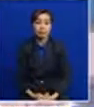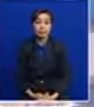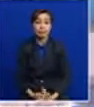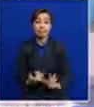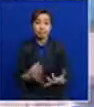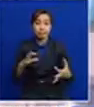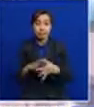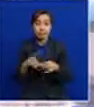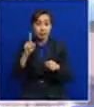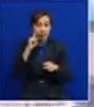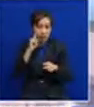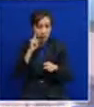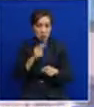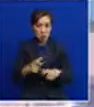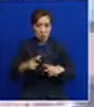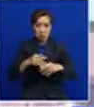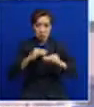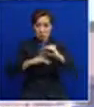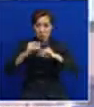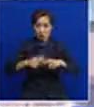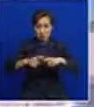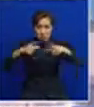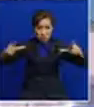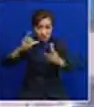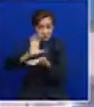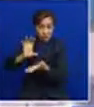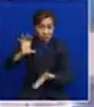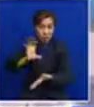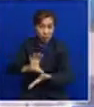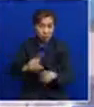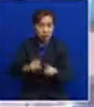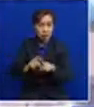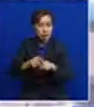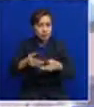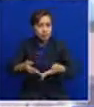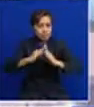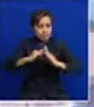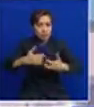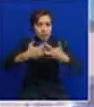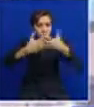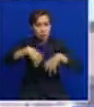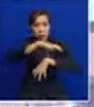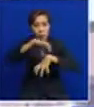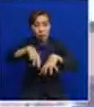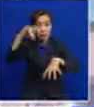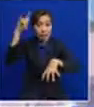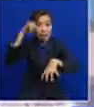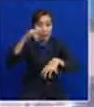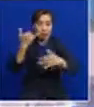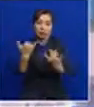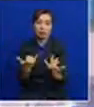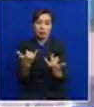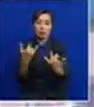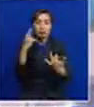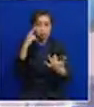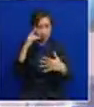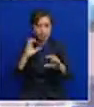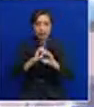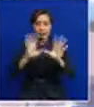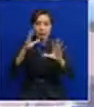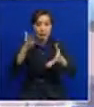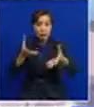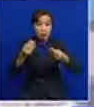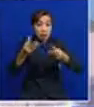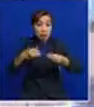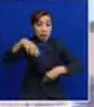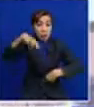ส่วนการลงทุนโครงการขนาดใหญ่ของประเทศในส่วนของการจัดตั้งนิคมอุตสาหกรรมการบินก็ชัดเจนแล้วนะคะว่าจะใช้พื้นที่